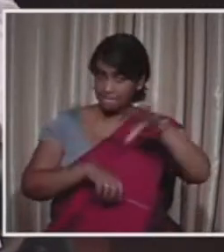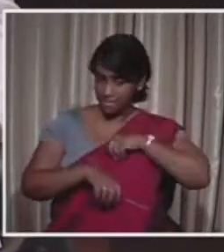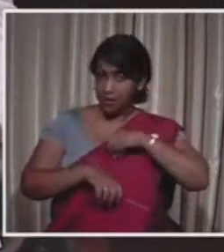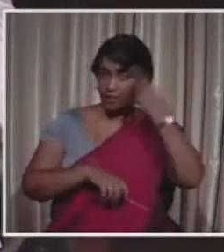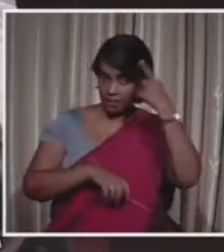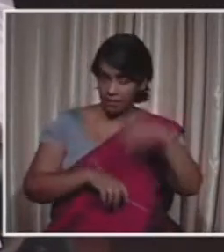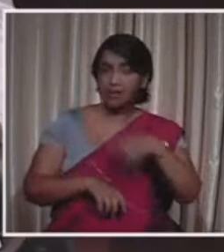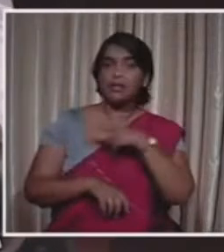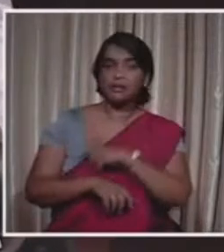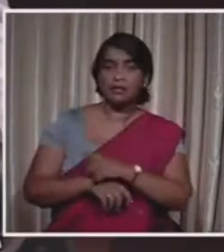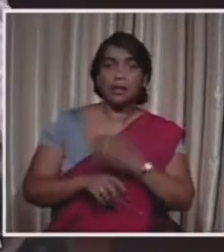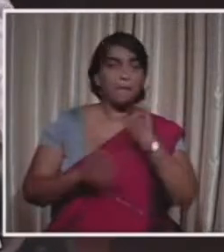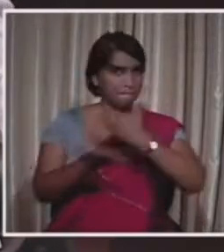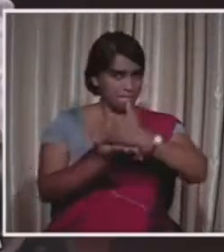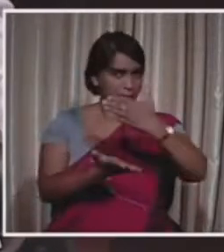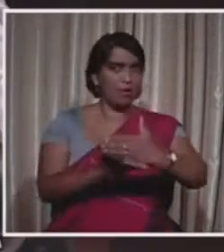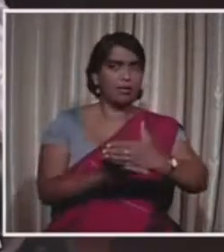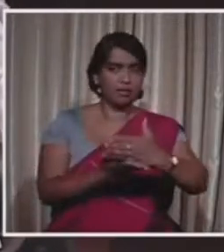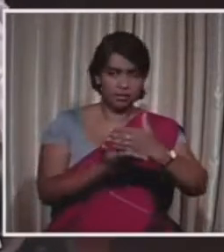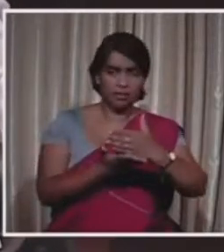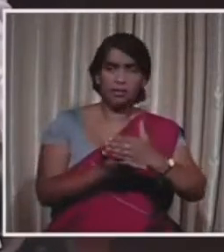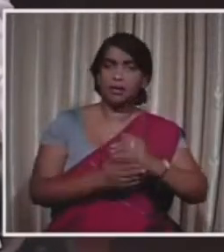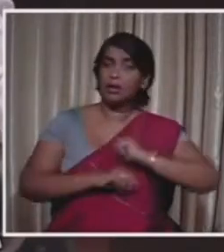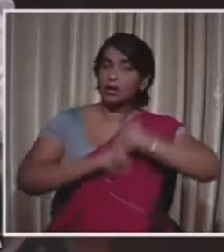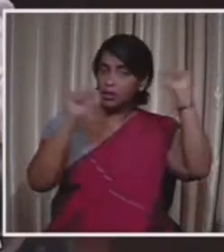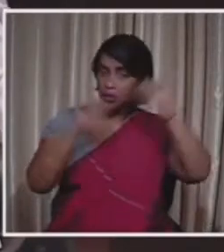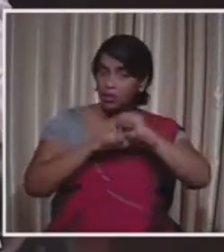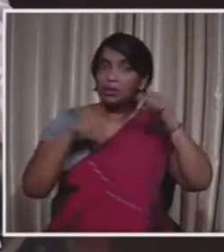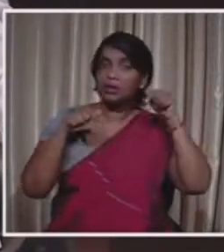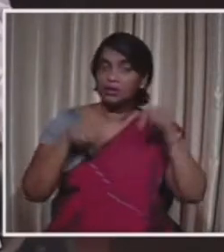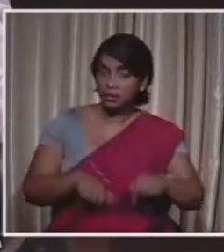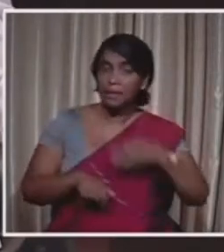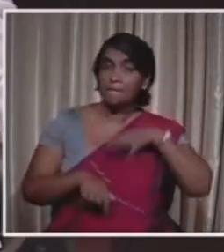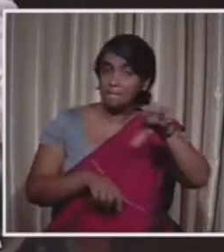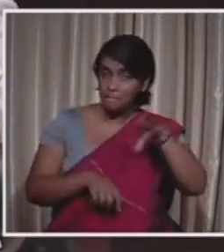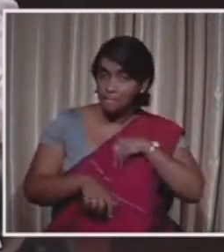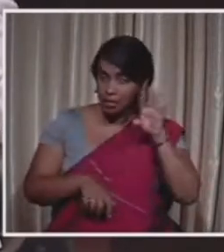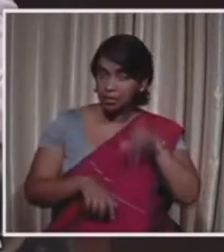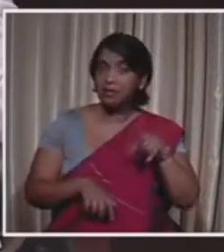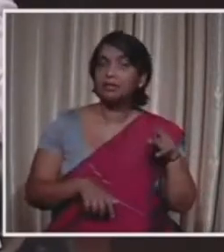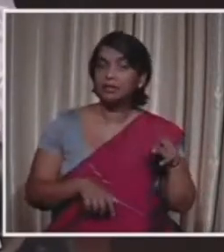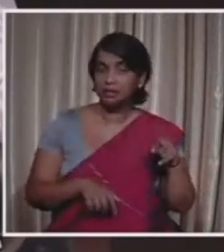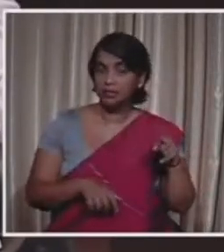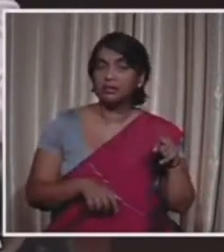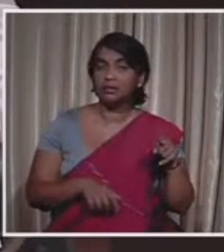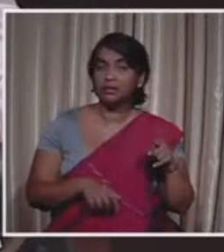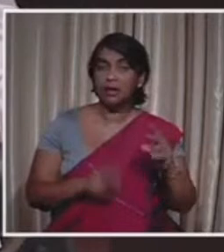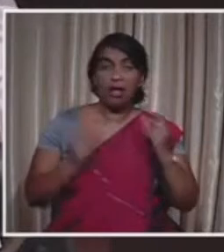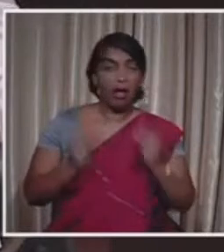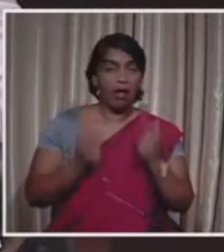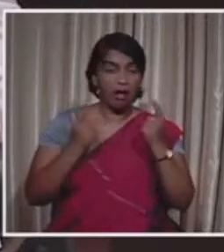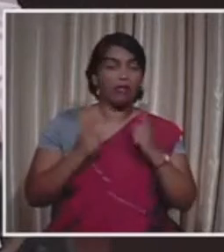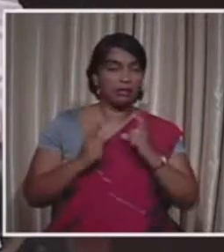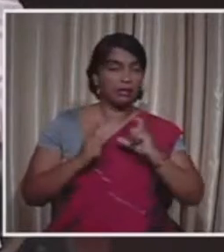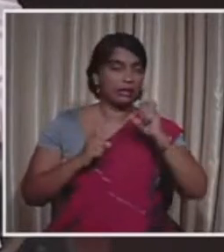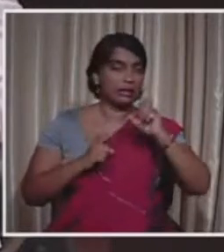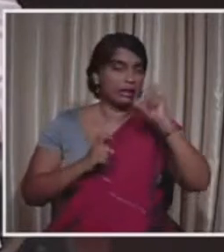හින්දාද බාධා කරේ? උද්ඝෝෂණ පිළිගත්ත හින්දාද ඉමර්ජන්සි ඩික්ලෙයාර්